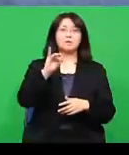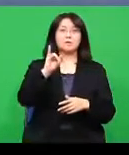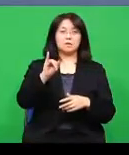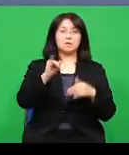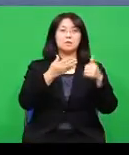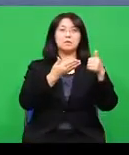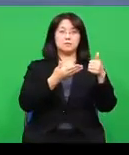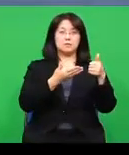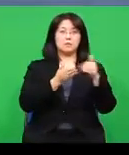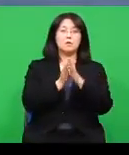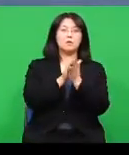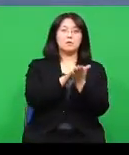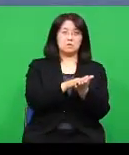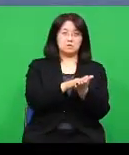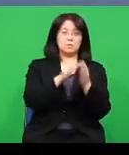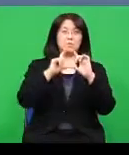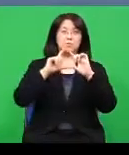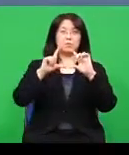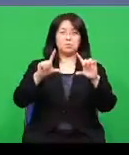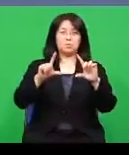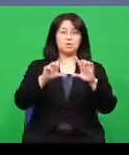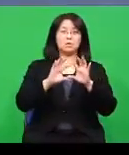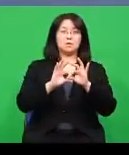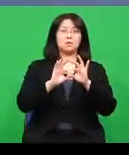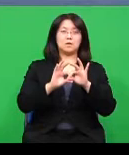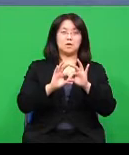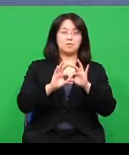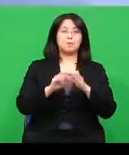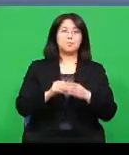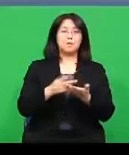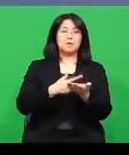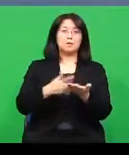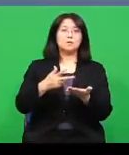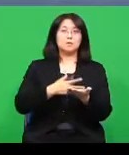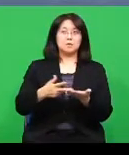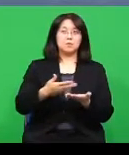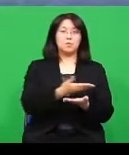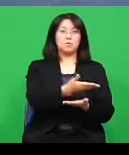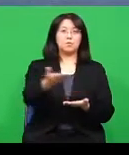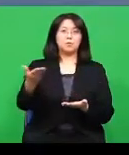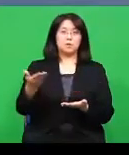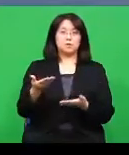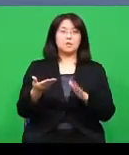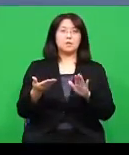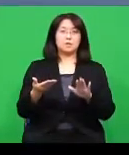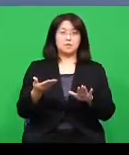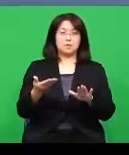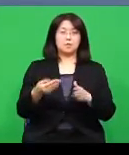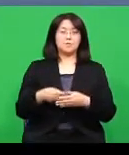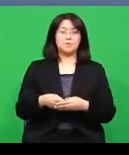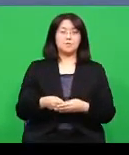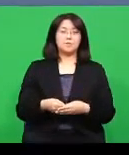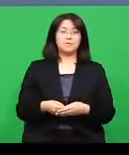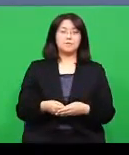角熊安生先生の訃報についてですけれども、お手元に資料配